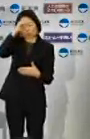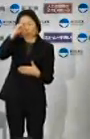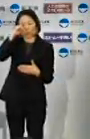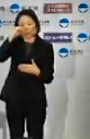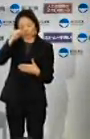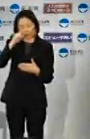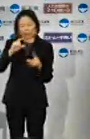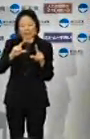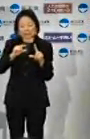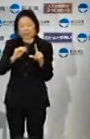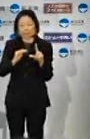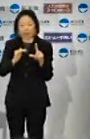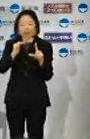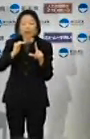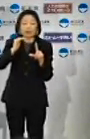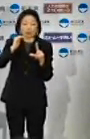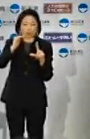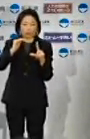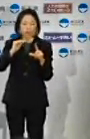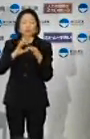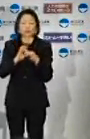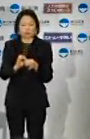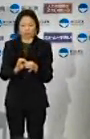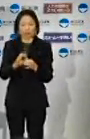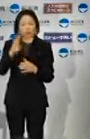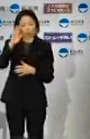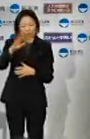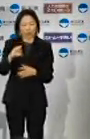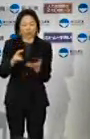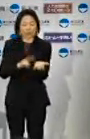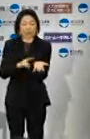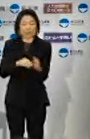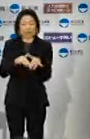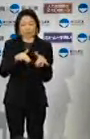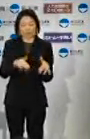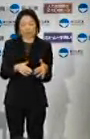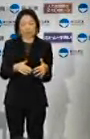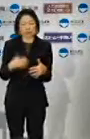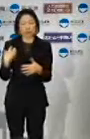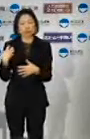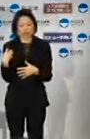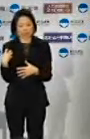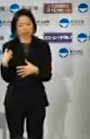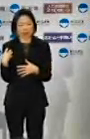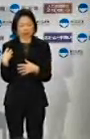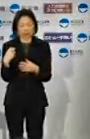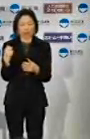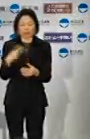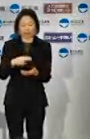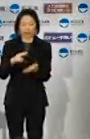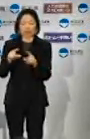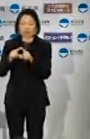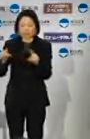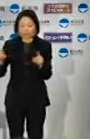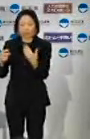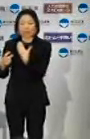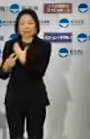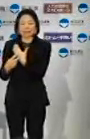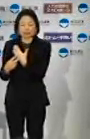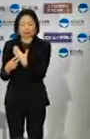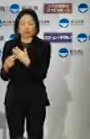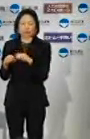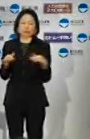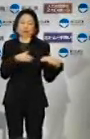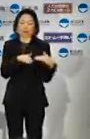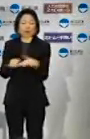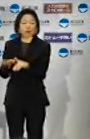高くなってきてますので、この先医療への負荷、結果的にそれは一般医療に影響を与えてくるわけですので、そう